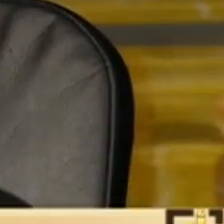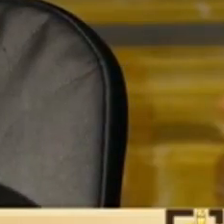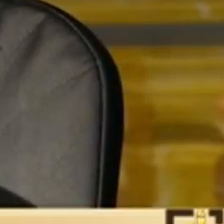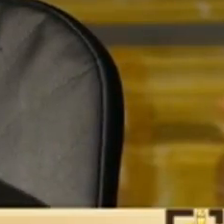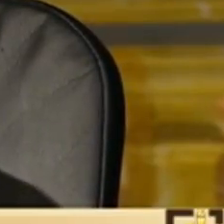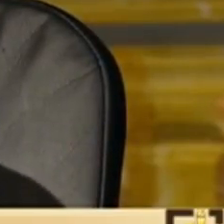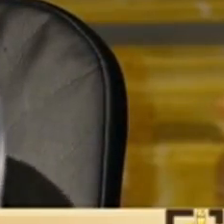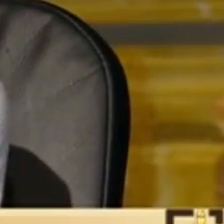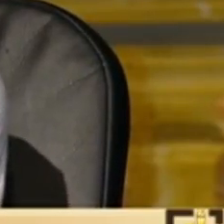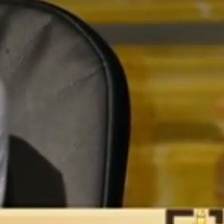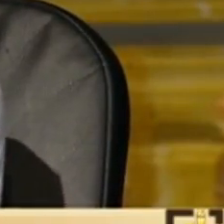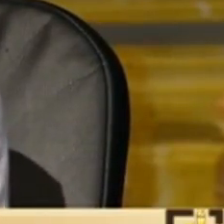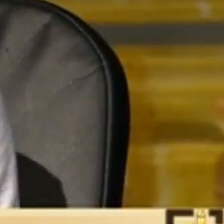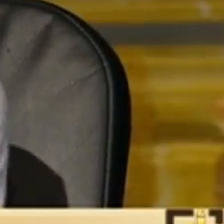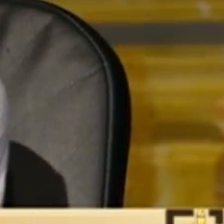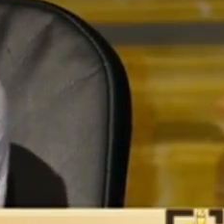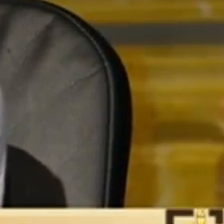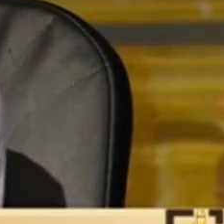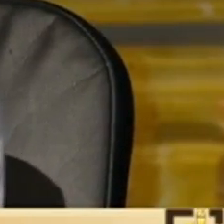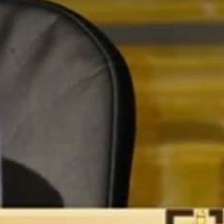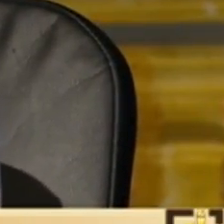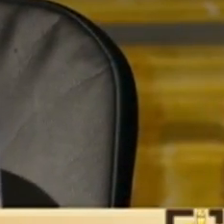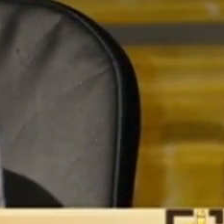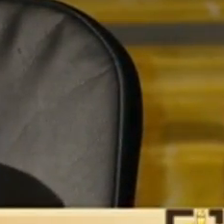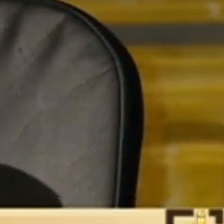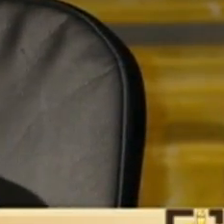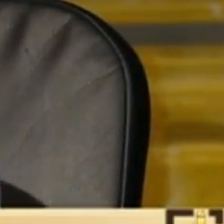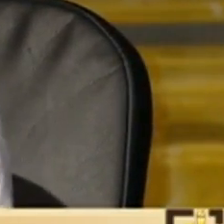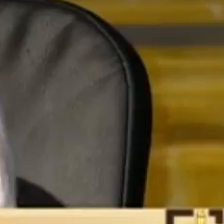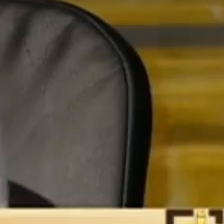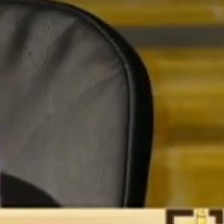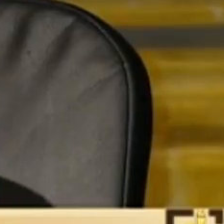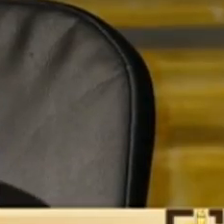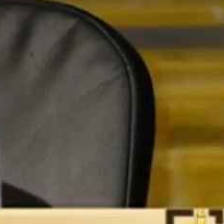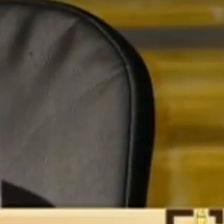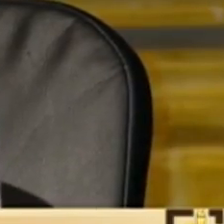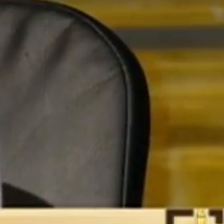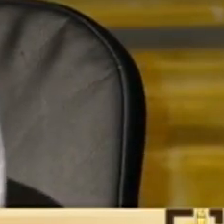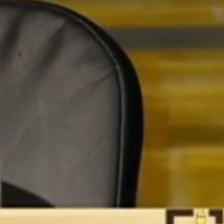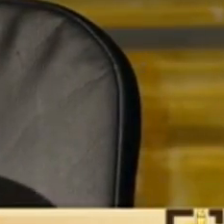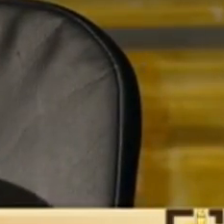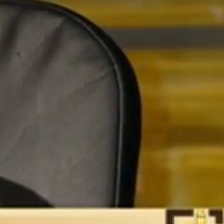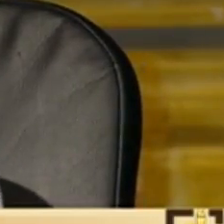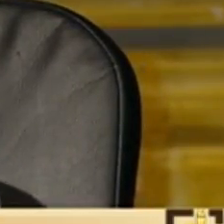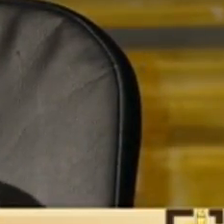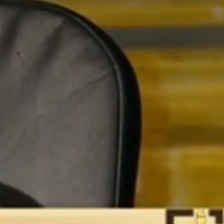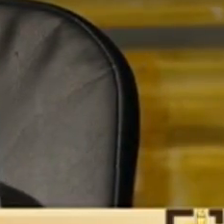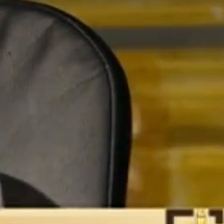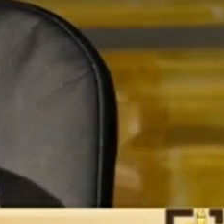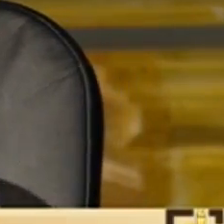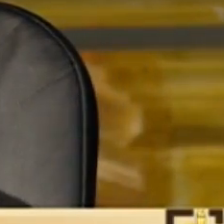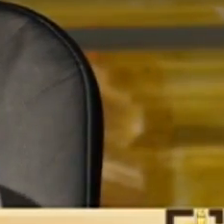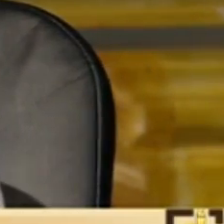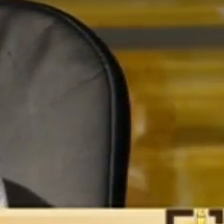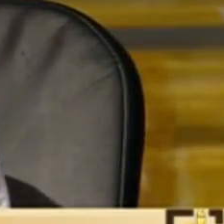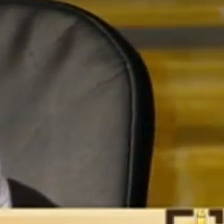ايهاب شاطر؟ عشان ايهاب بيحفظ حلو بس، مش عشان هم، عشان مامتي اللي بتعلمني مش عشان هو كده. ماما على طول بتعلمني القران